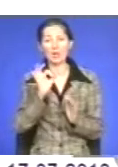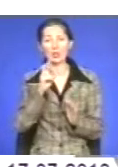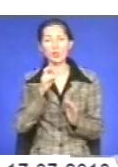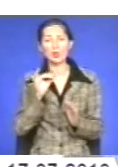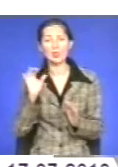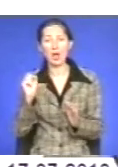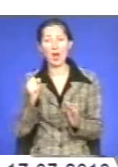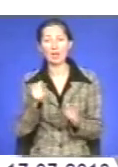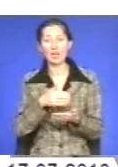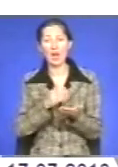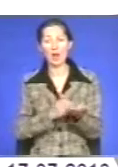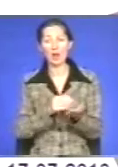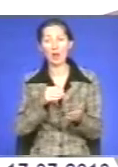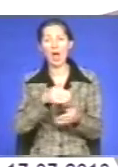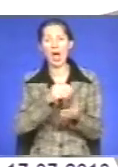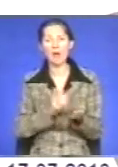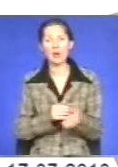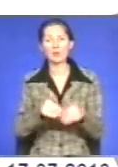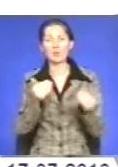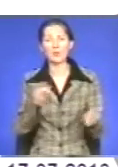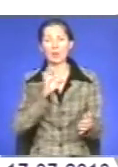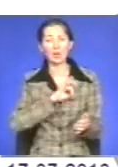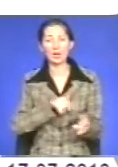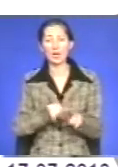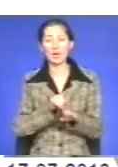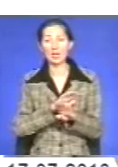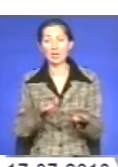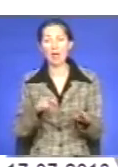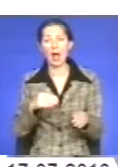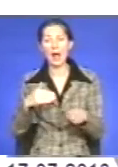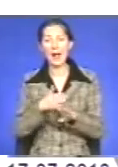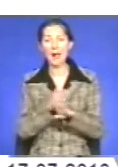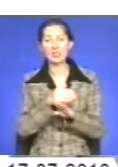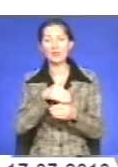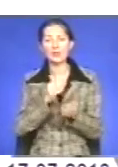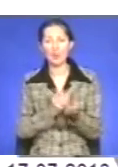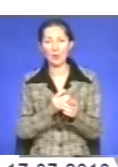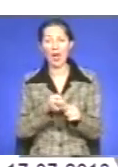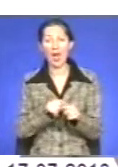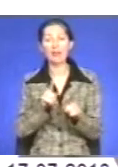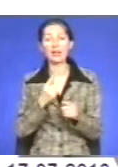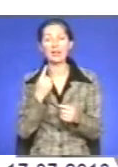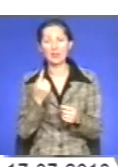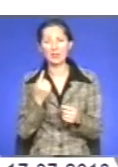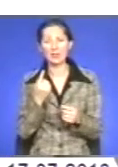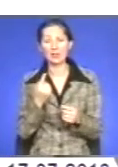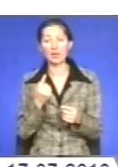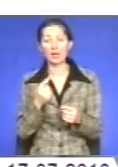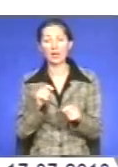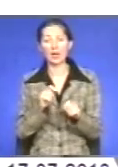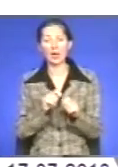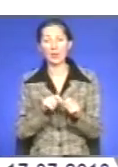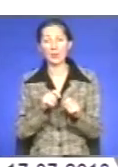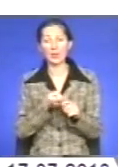соціальний хліб, хліб широкого вжитку, так чи ні? Качественный хлеб. Вот это единственный индикатор, который